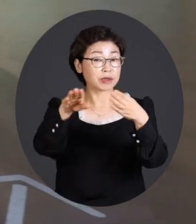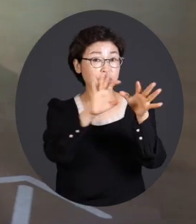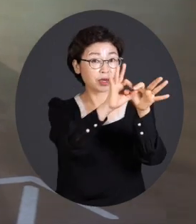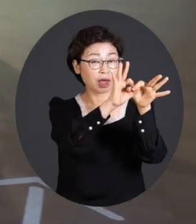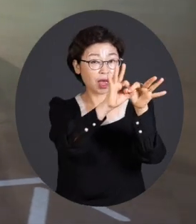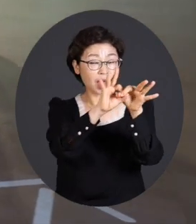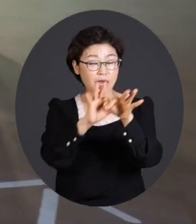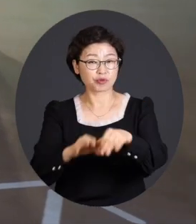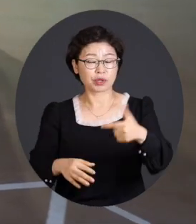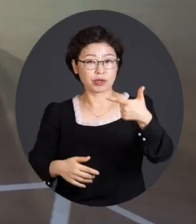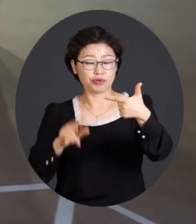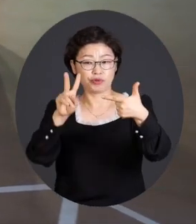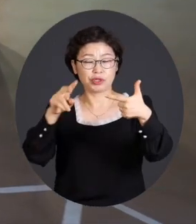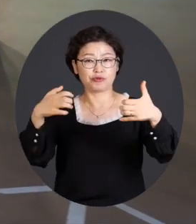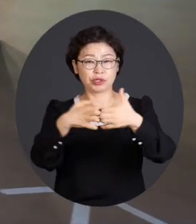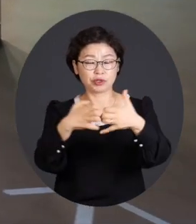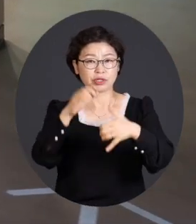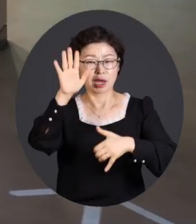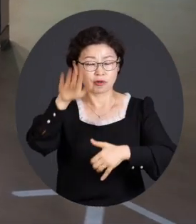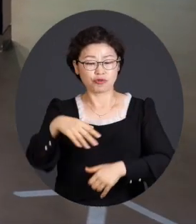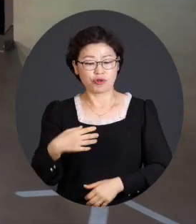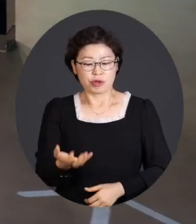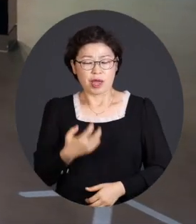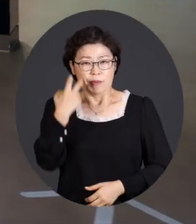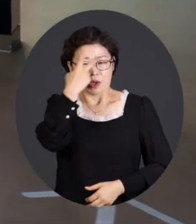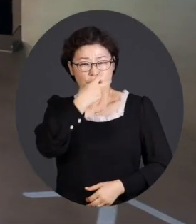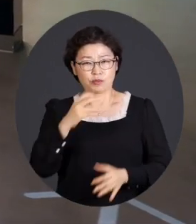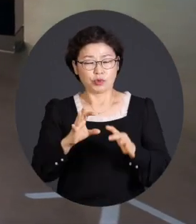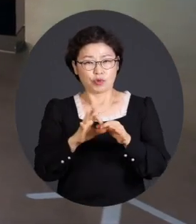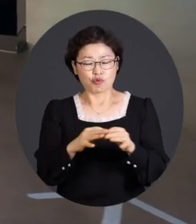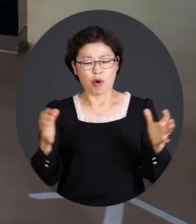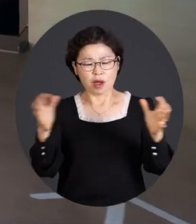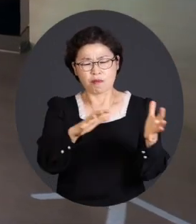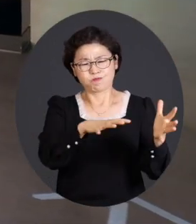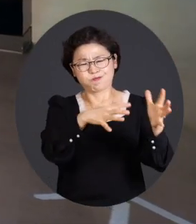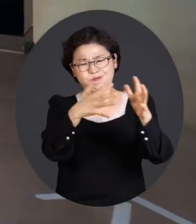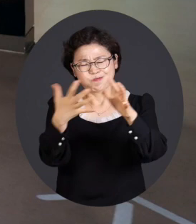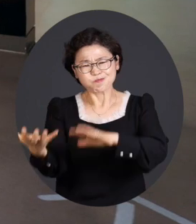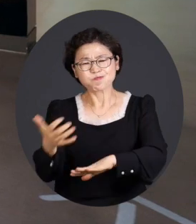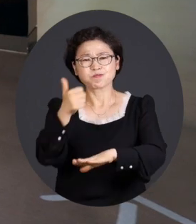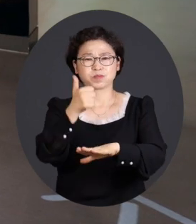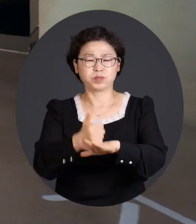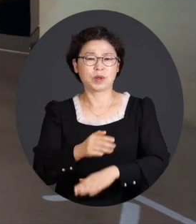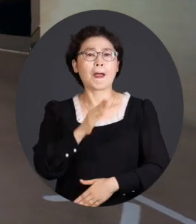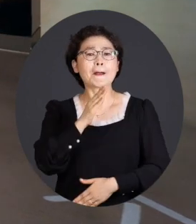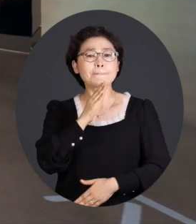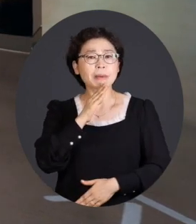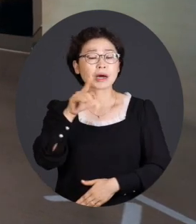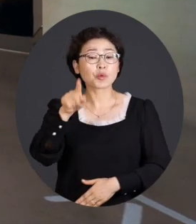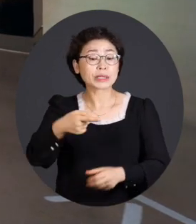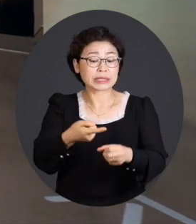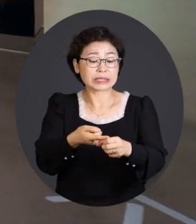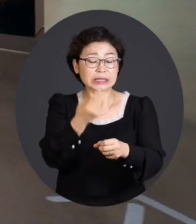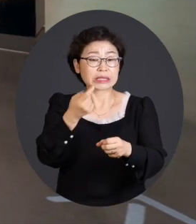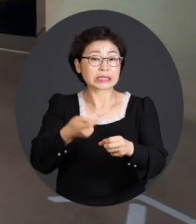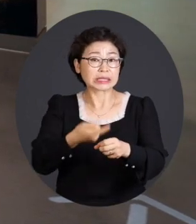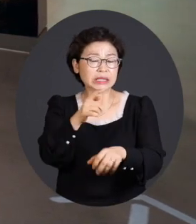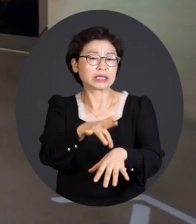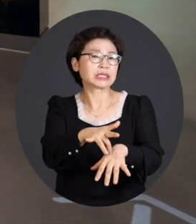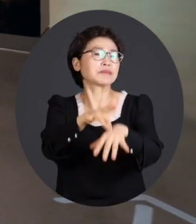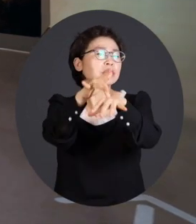4.3 이후에 이어진 6.25 전쟁을 전후해서 이 예비 검속과 집단 학살의 결과가 곧 이 작품의